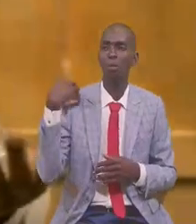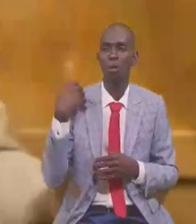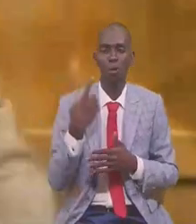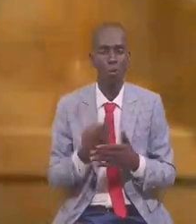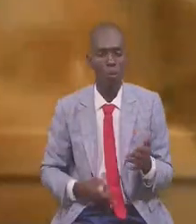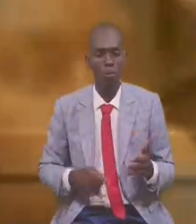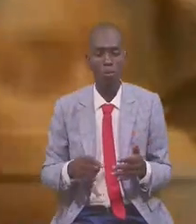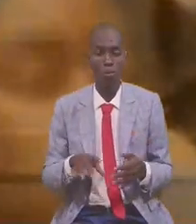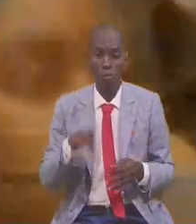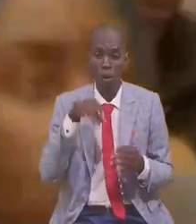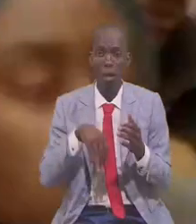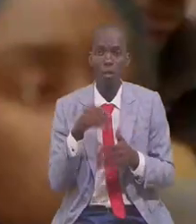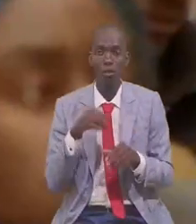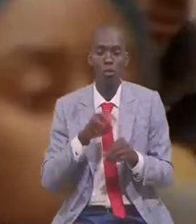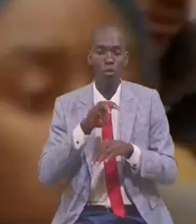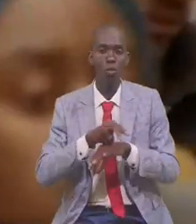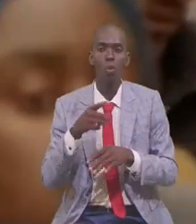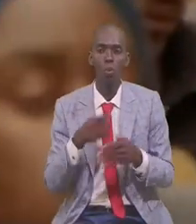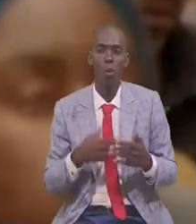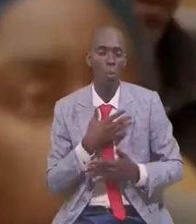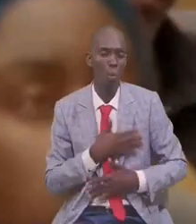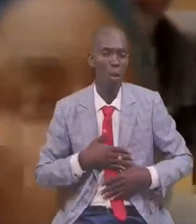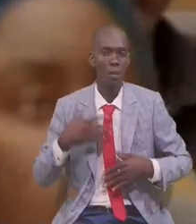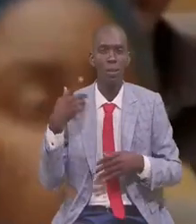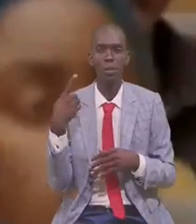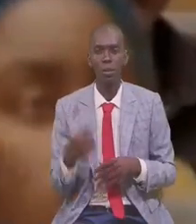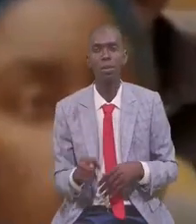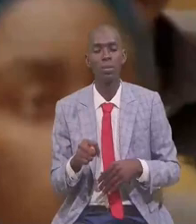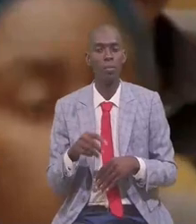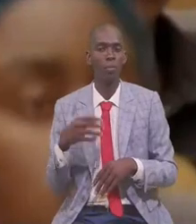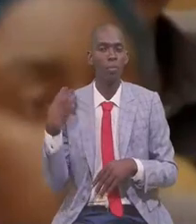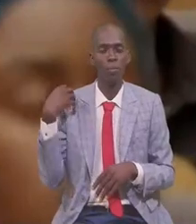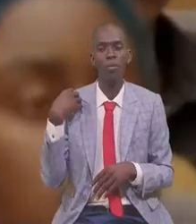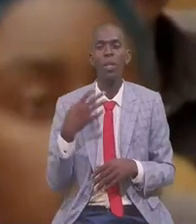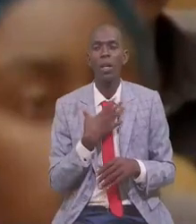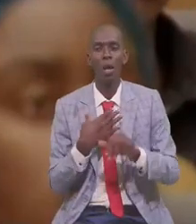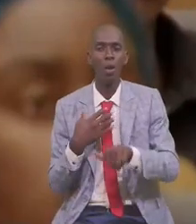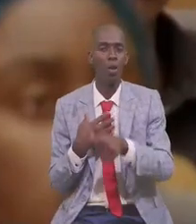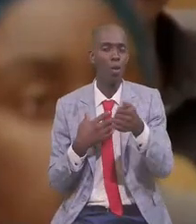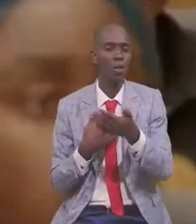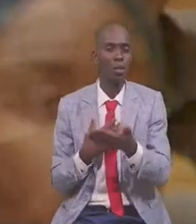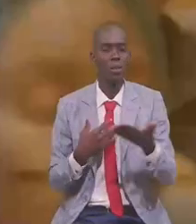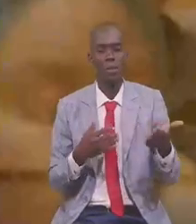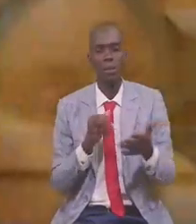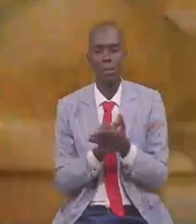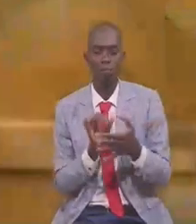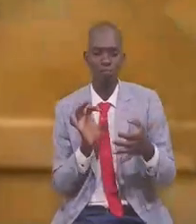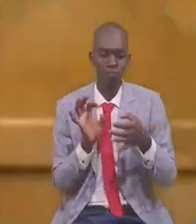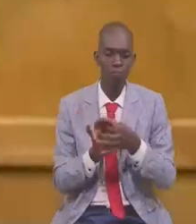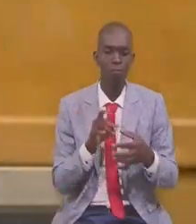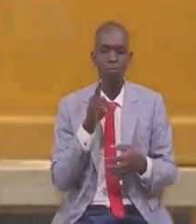ministère ce qui plaît au maître. Et ce qui va t'engager et